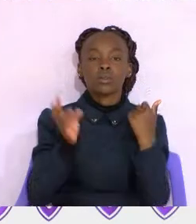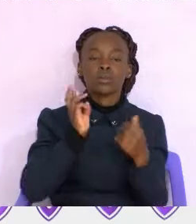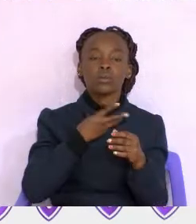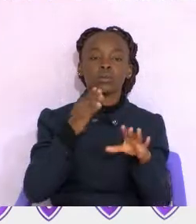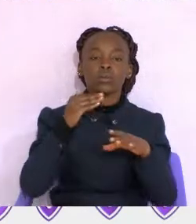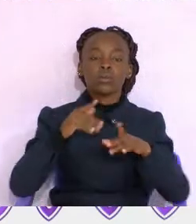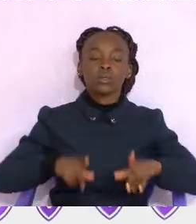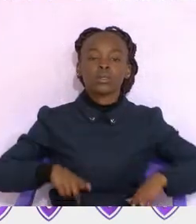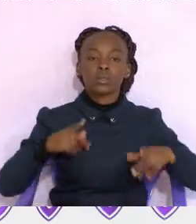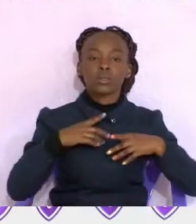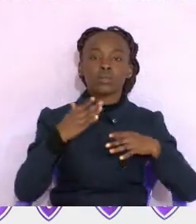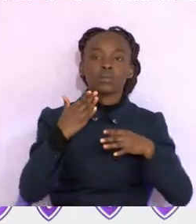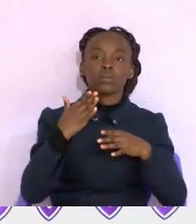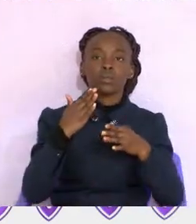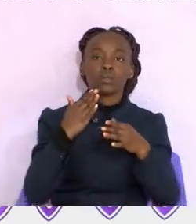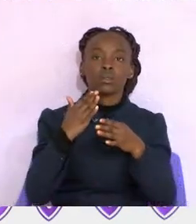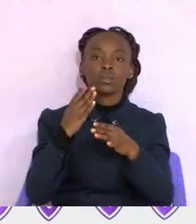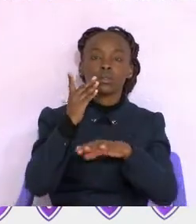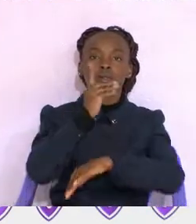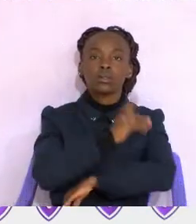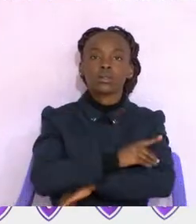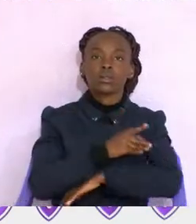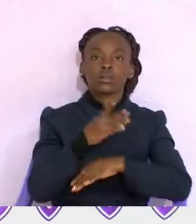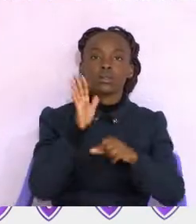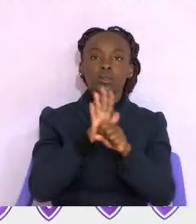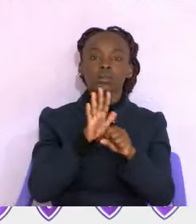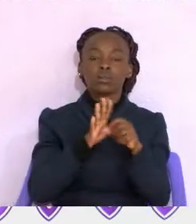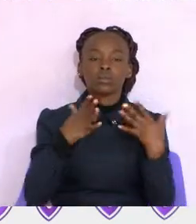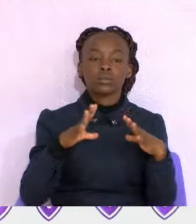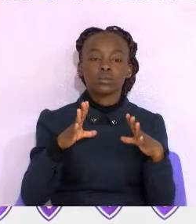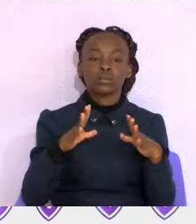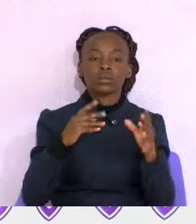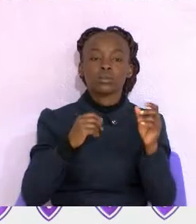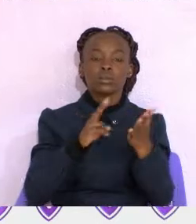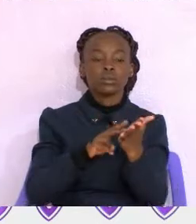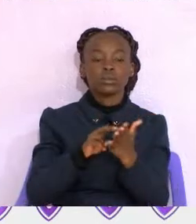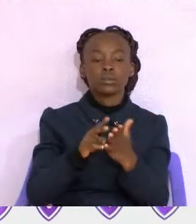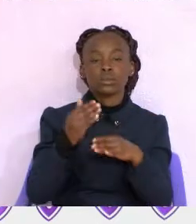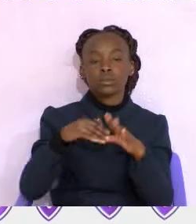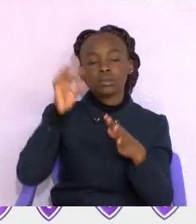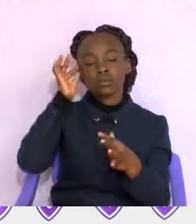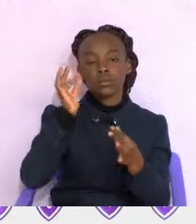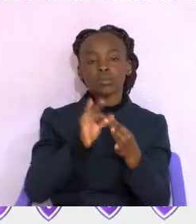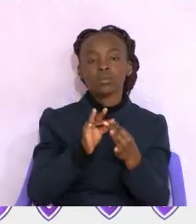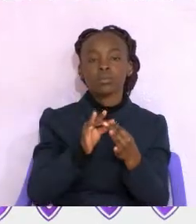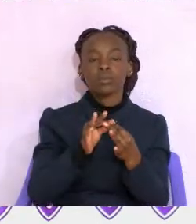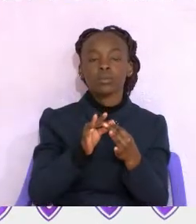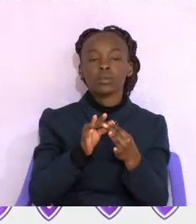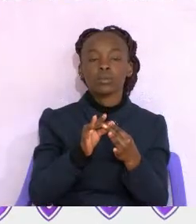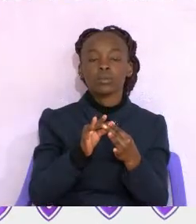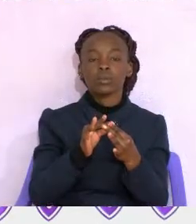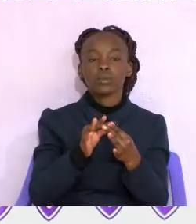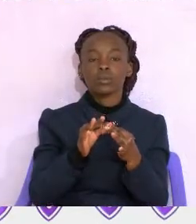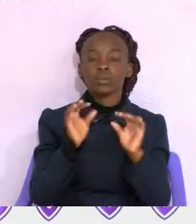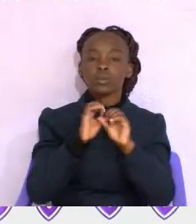hayo. Ukiangalia wengi kwa kweli hawatembei kwa imani ile walikuwa naye kabla masiku hii tunayoishi, masiku